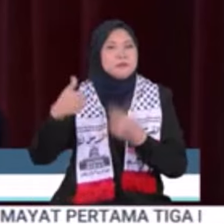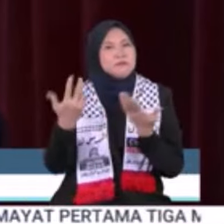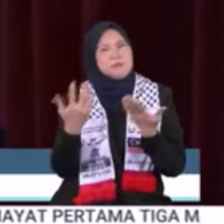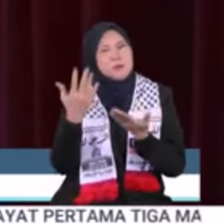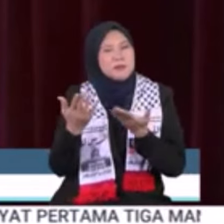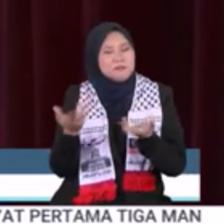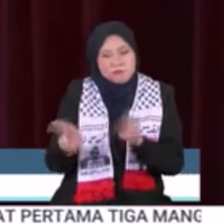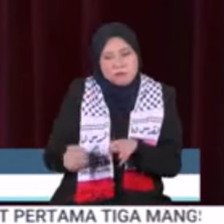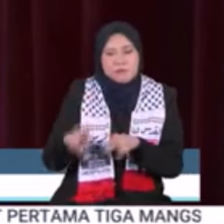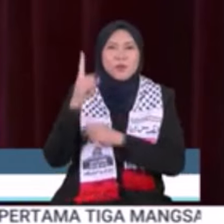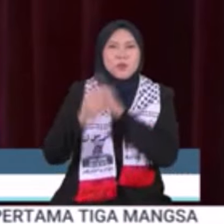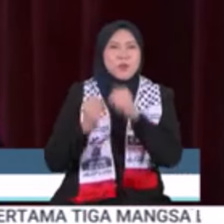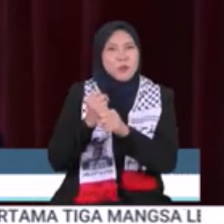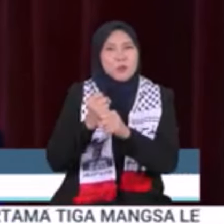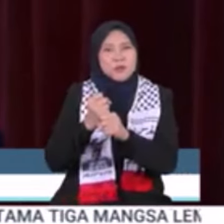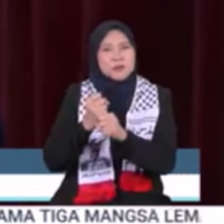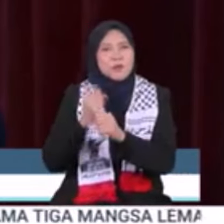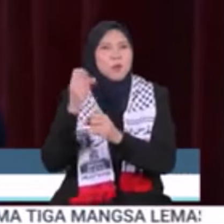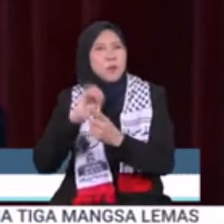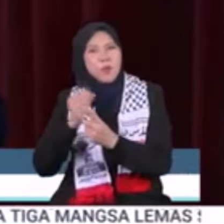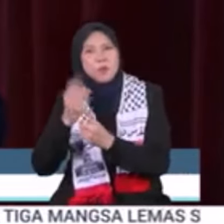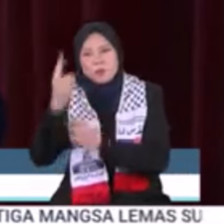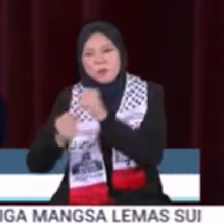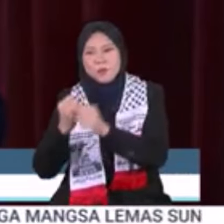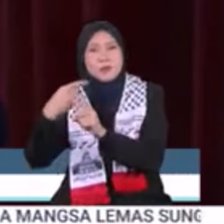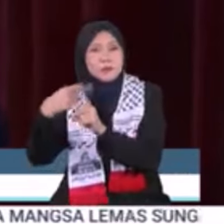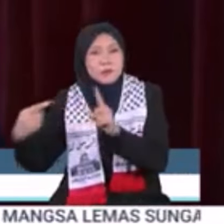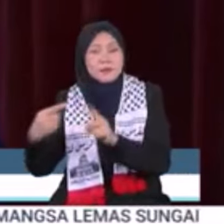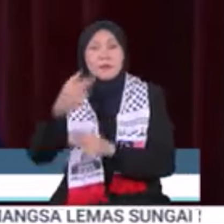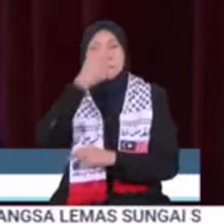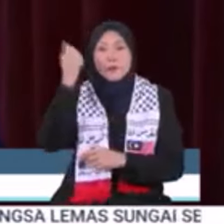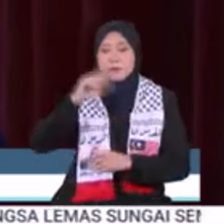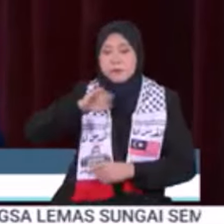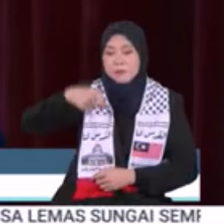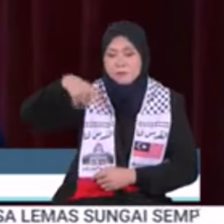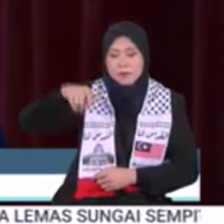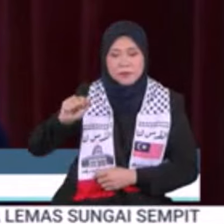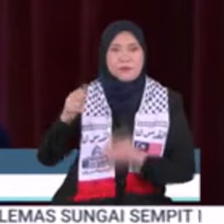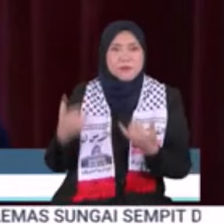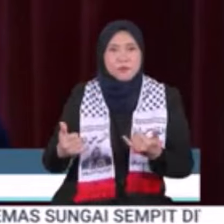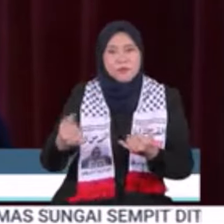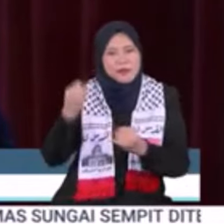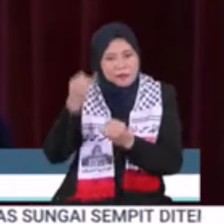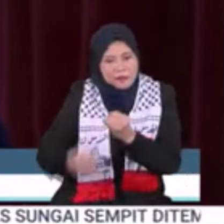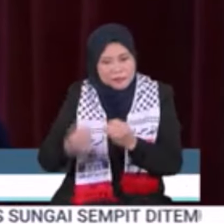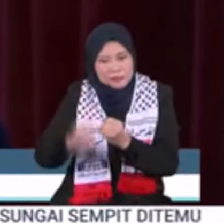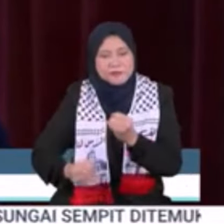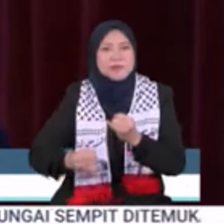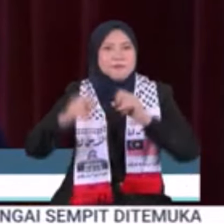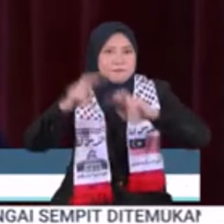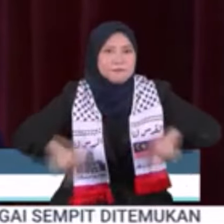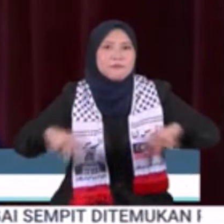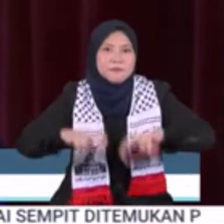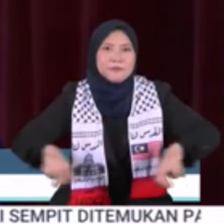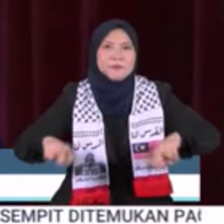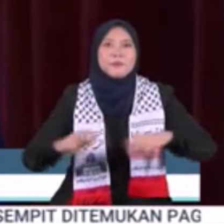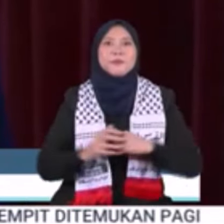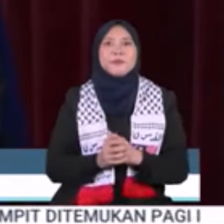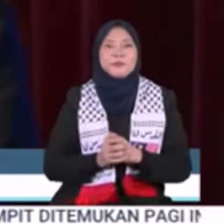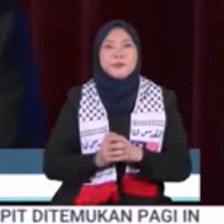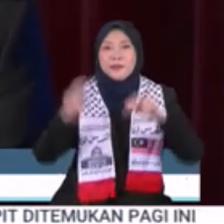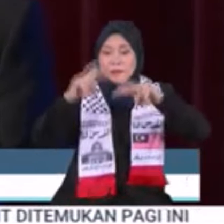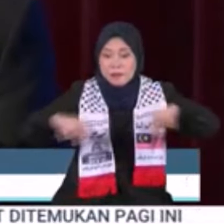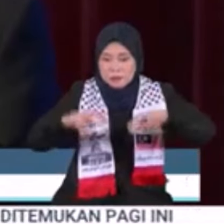setahun ke setahun setengah ke Mungkin setahunlah tempat JPA di peringkat akhir kajian dan akhirnya kerajaan akan